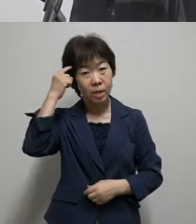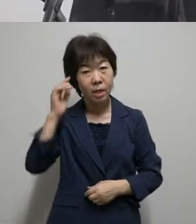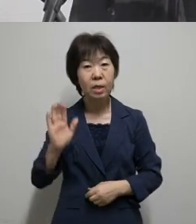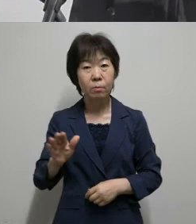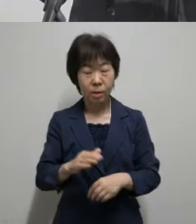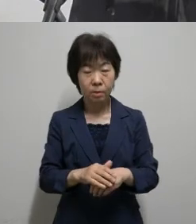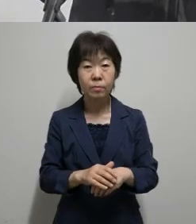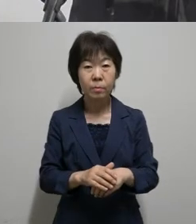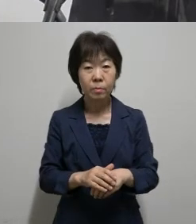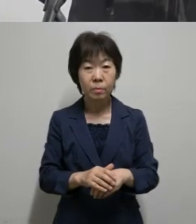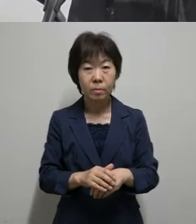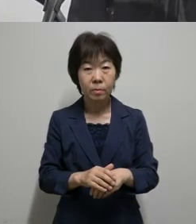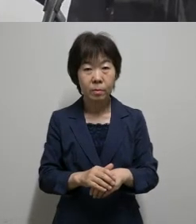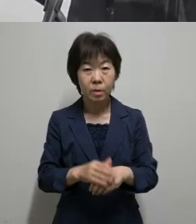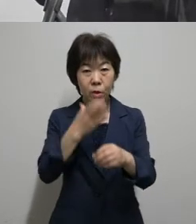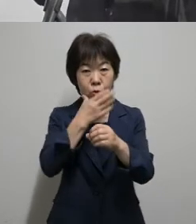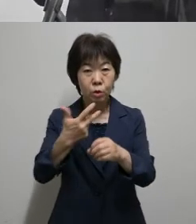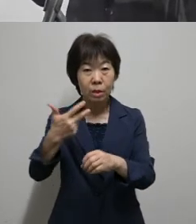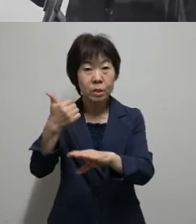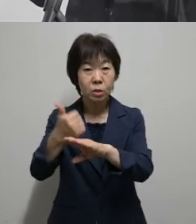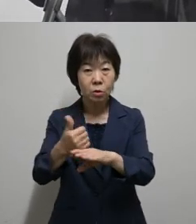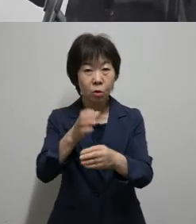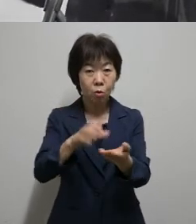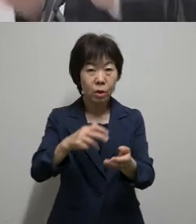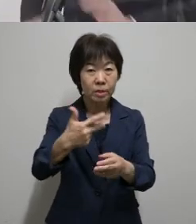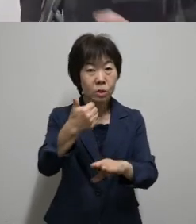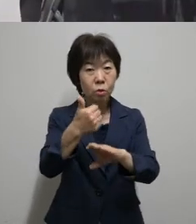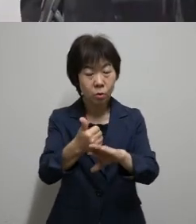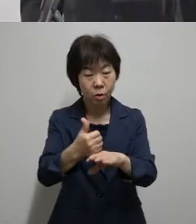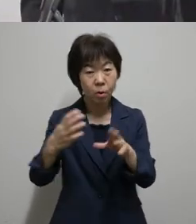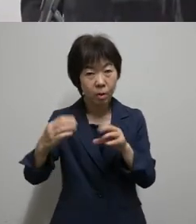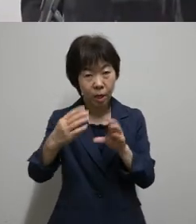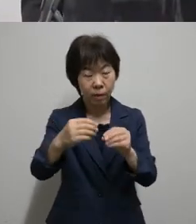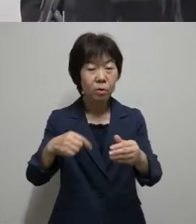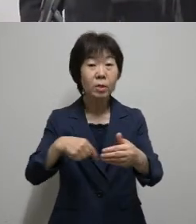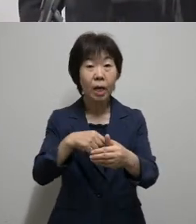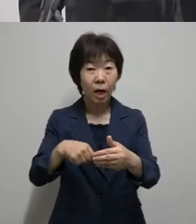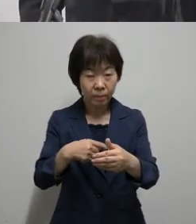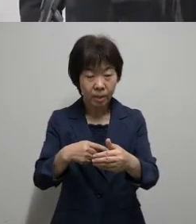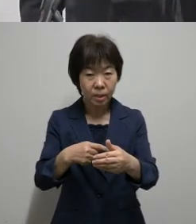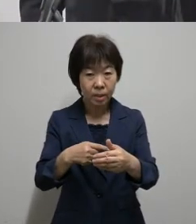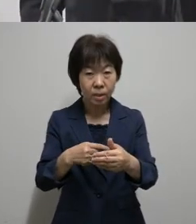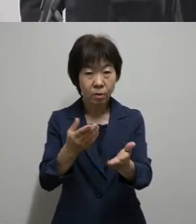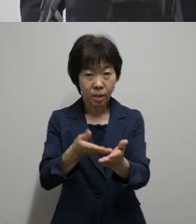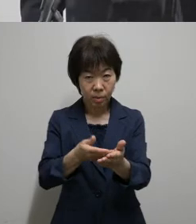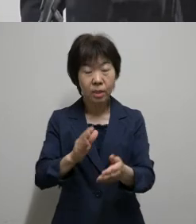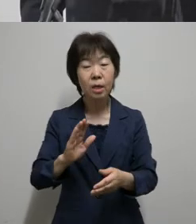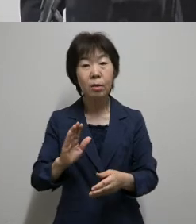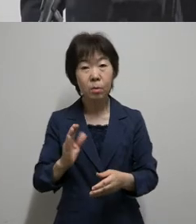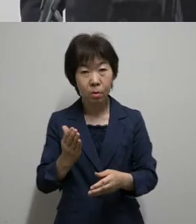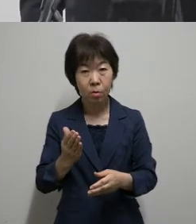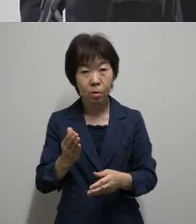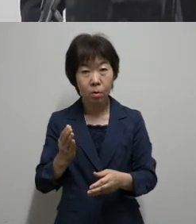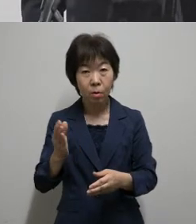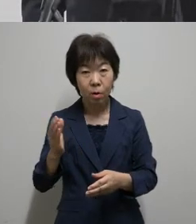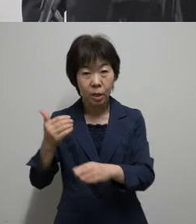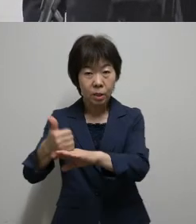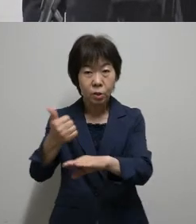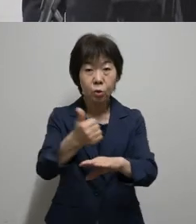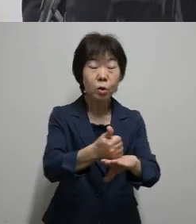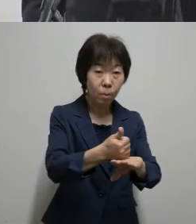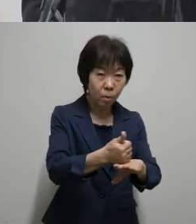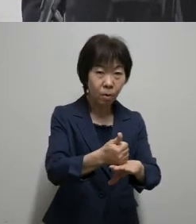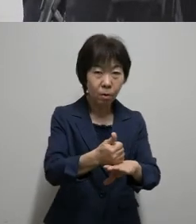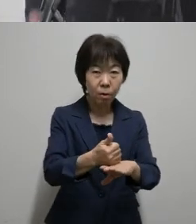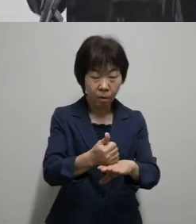を広げていくということも視野に入っております先ほど福島市長郡山市長さんとの会話の中身一部